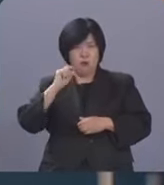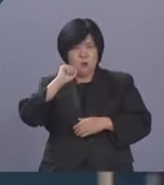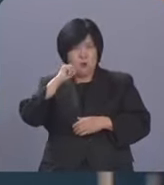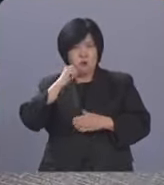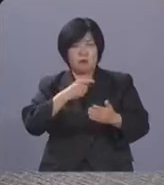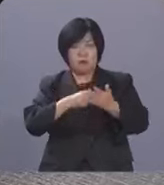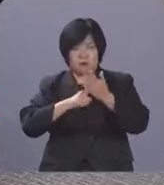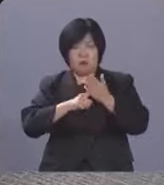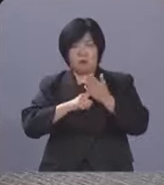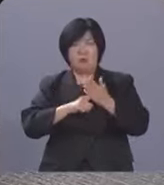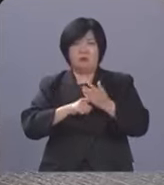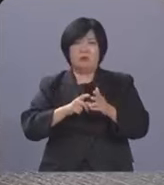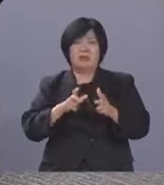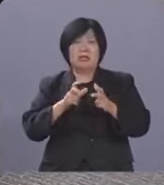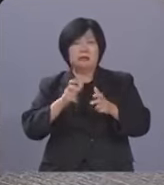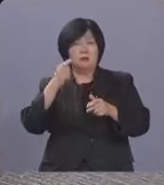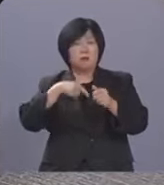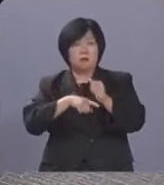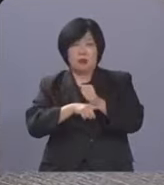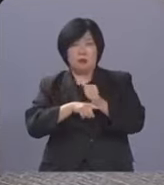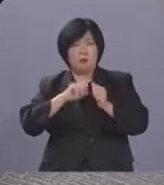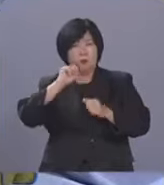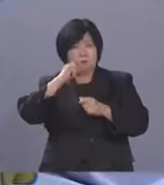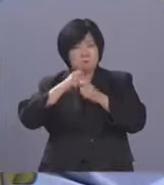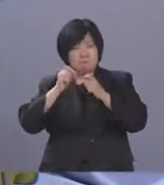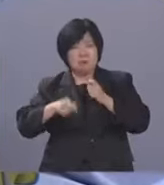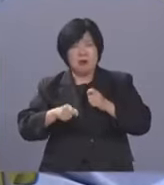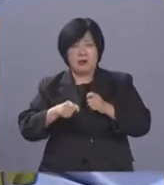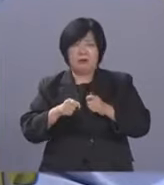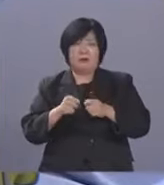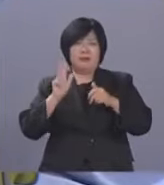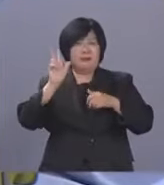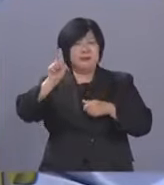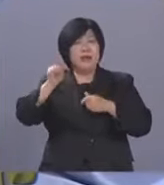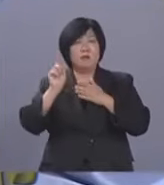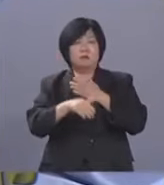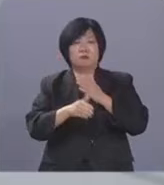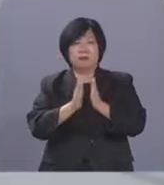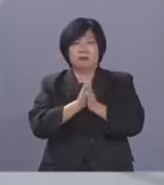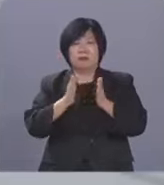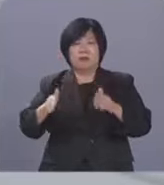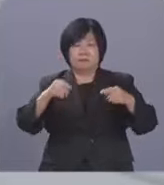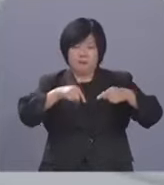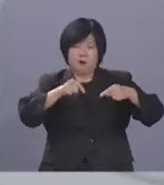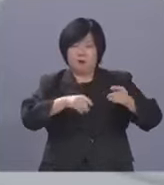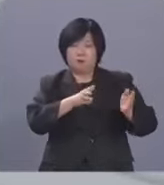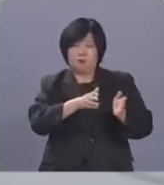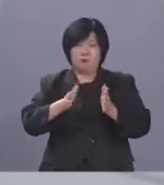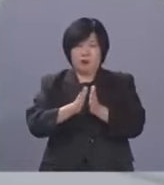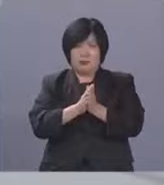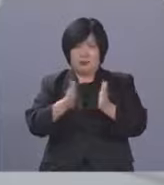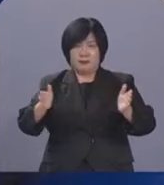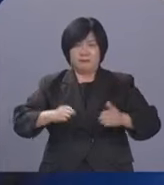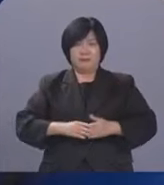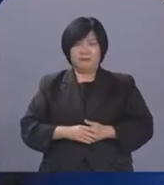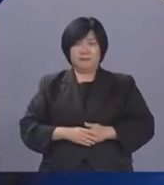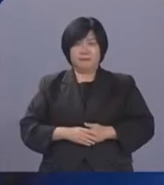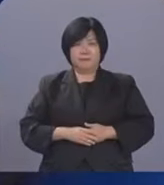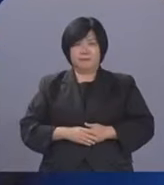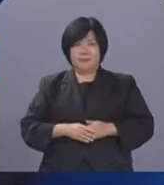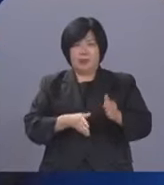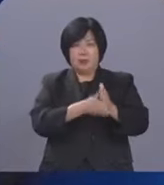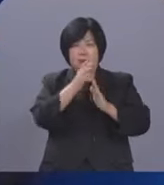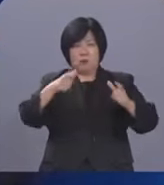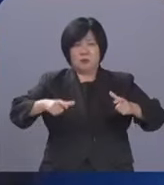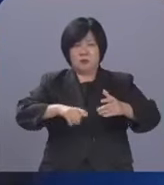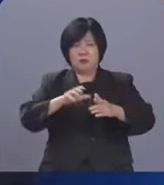상당히 어려웠었고. 가채점을 마친 일부 학생들은 당장 내일부터 시작되는 면접 준비에 들어갔습니다. 그러니까 도심